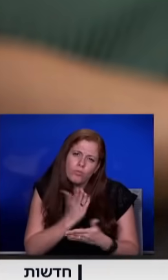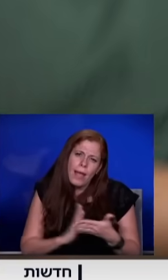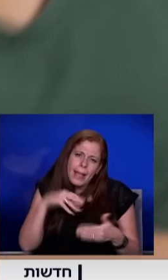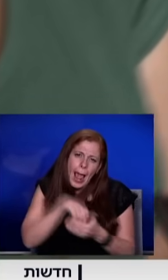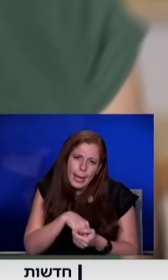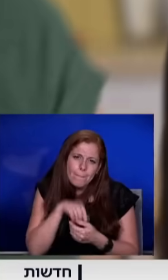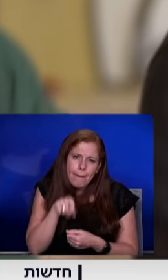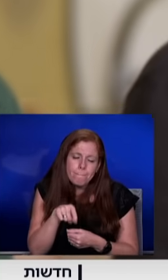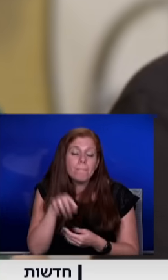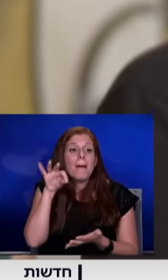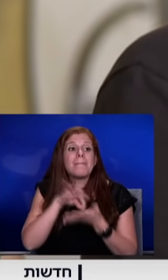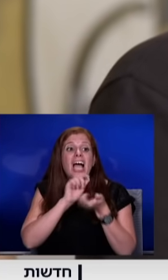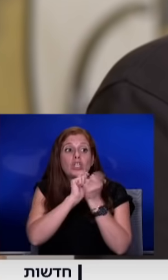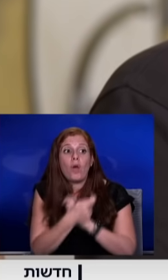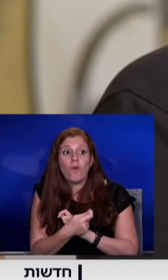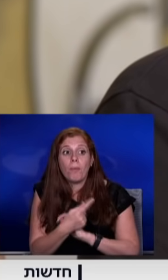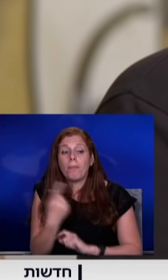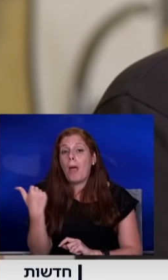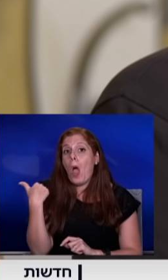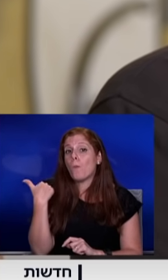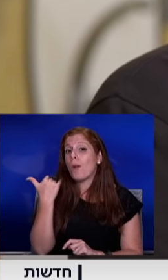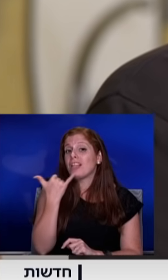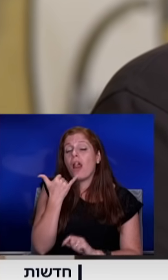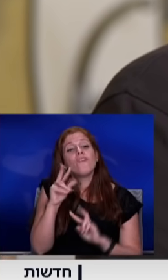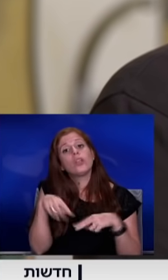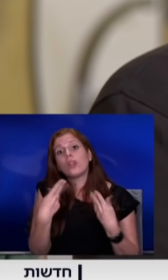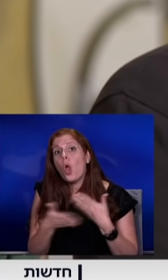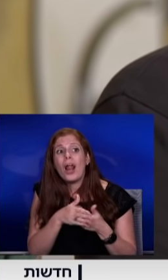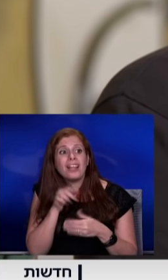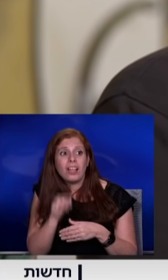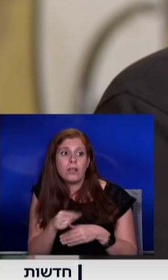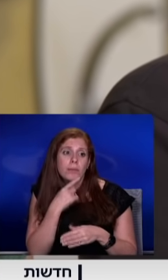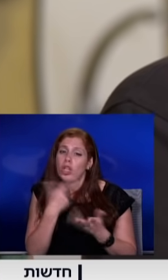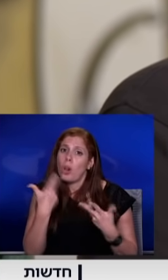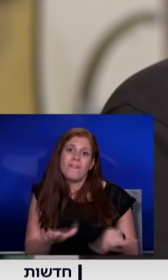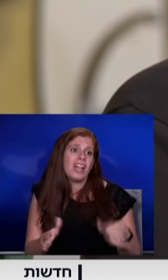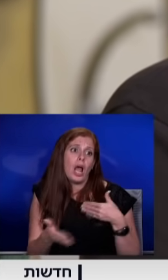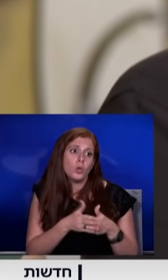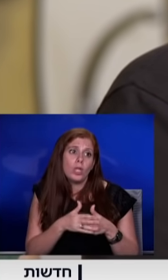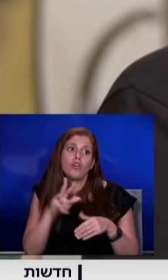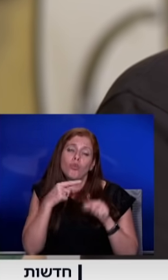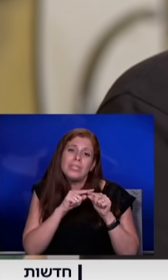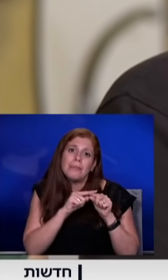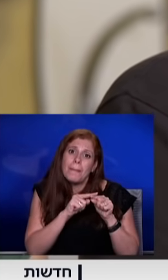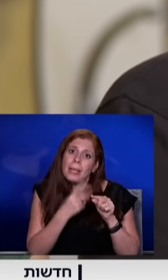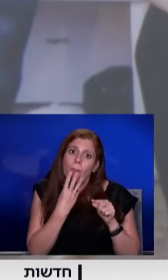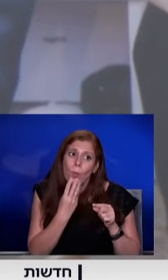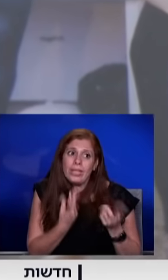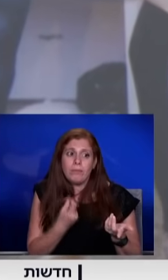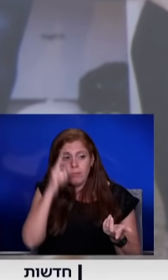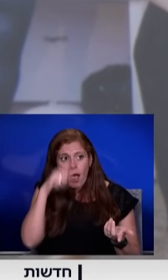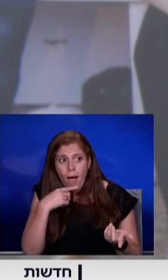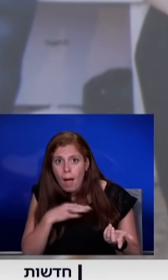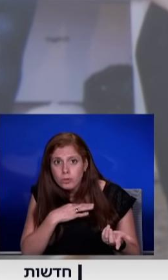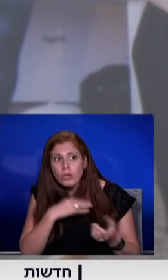ברגע שהרפורמים אמרו לי בטלפון, לא יכולים לחתן אותך, אמרתי, אני לא מוותר על חתונה שיהיה בסממנים יהודים. אבא שלי עשה לנו